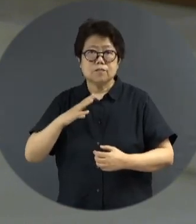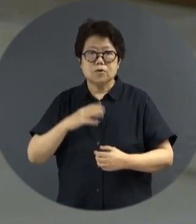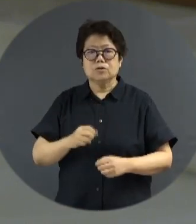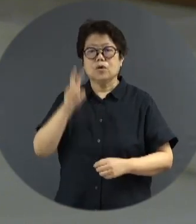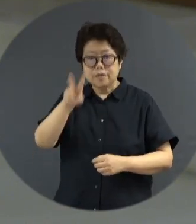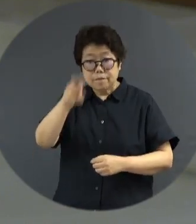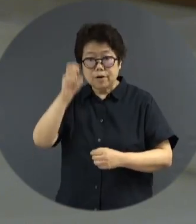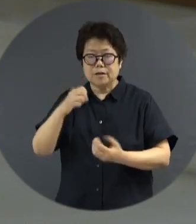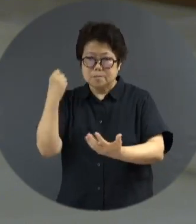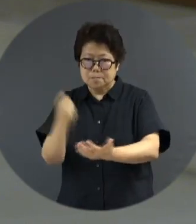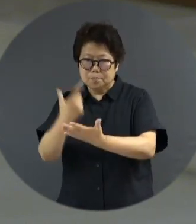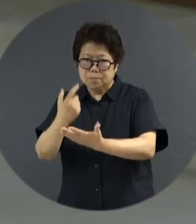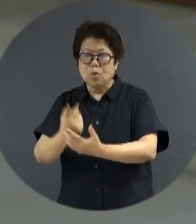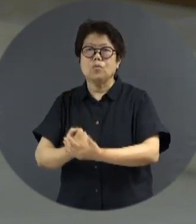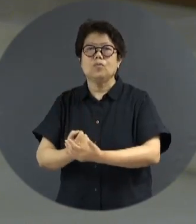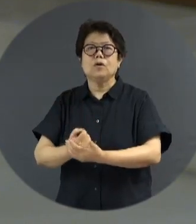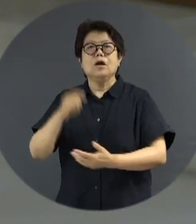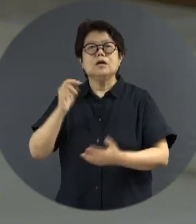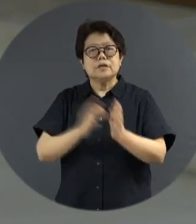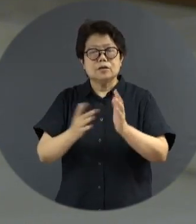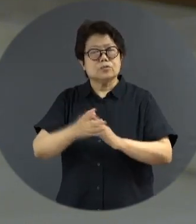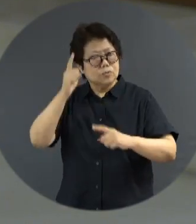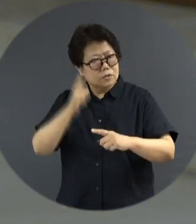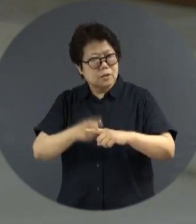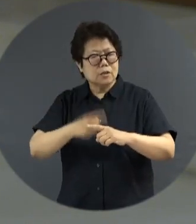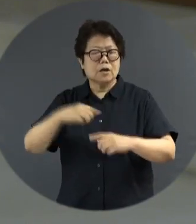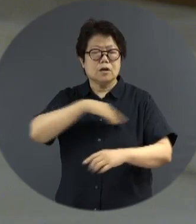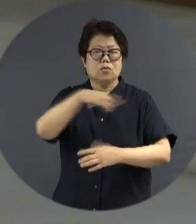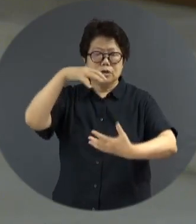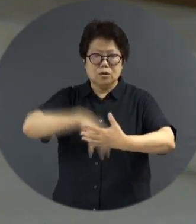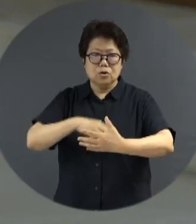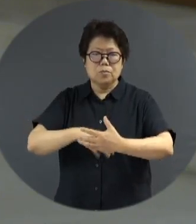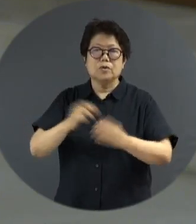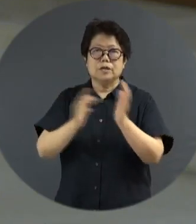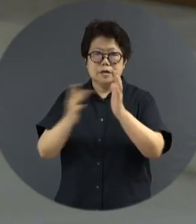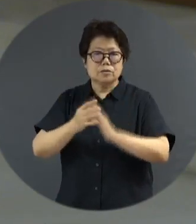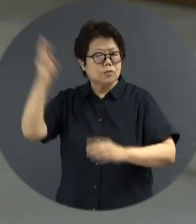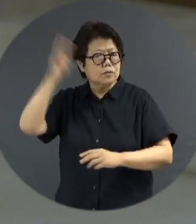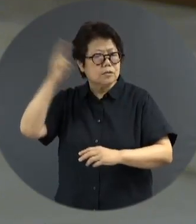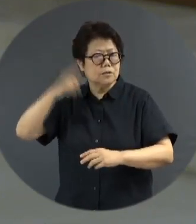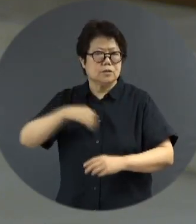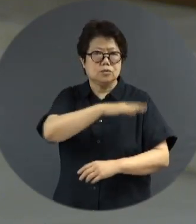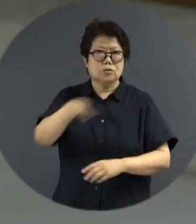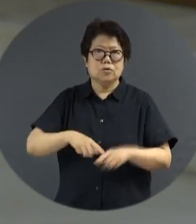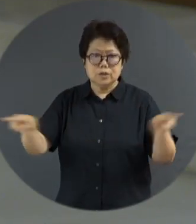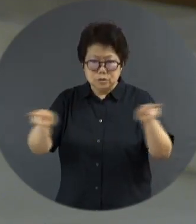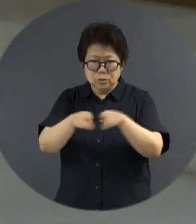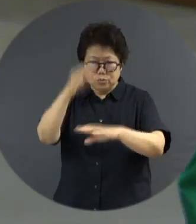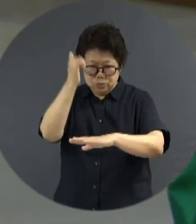够发现主耶稣基督实在在我们当中，他时时都与我们同在。